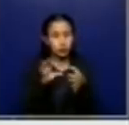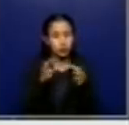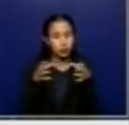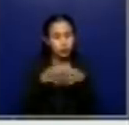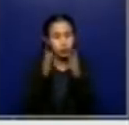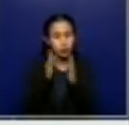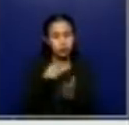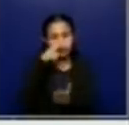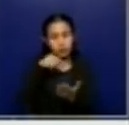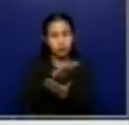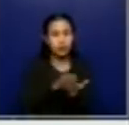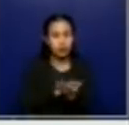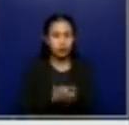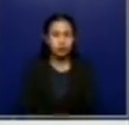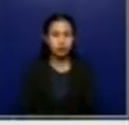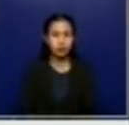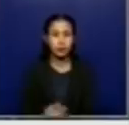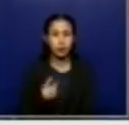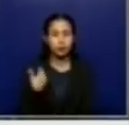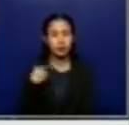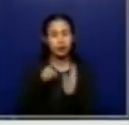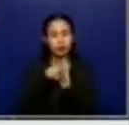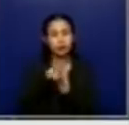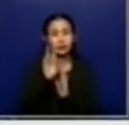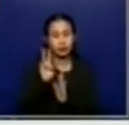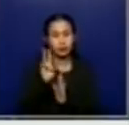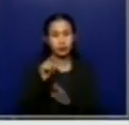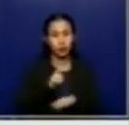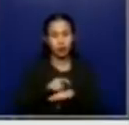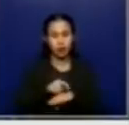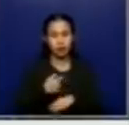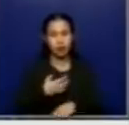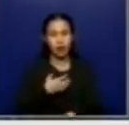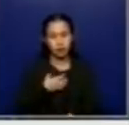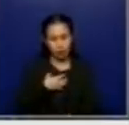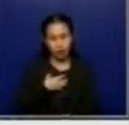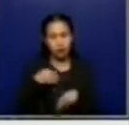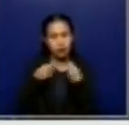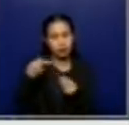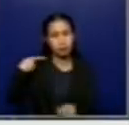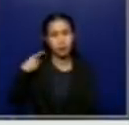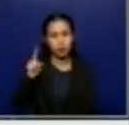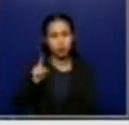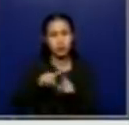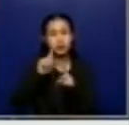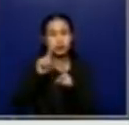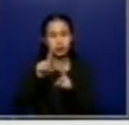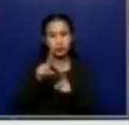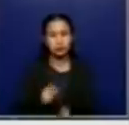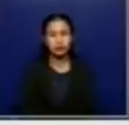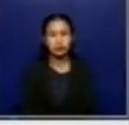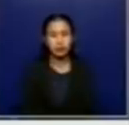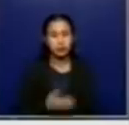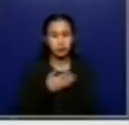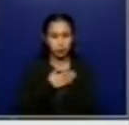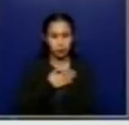ท่านประธานครับผมมีเวลา7นาทีขอใช้ให้เกิดประโยชน์อย่างสูงสุดเรื่องที่1ครับผ